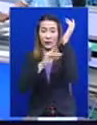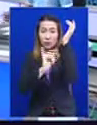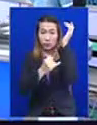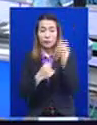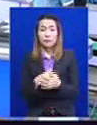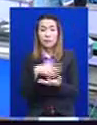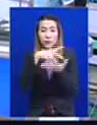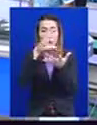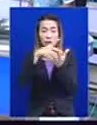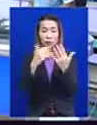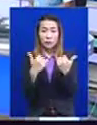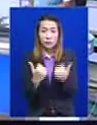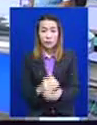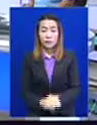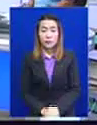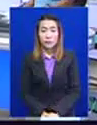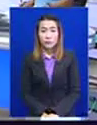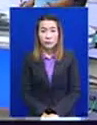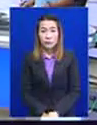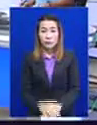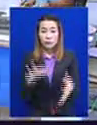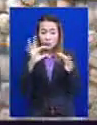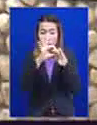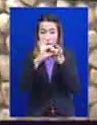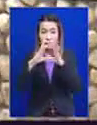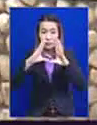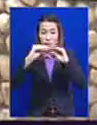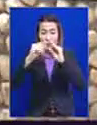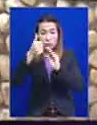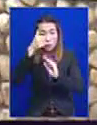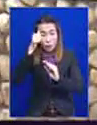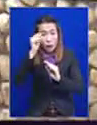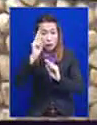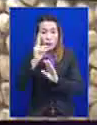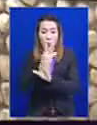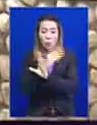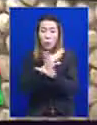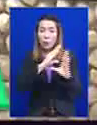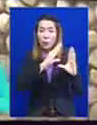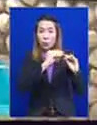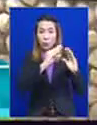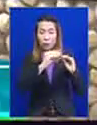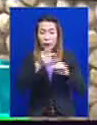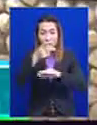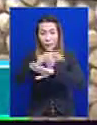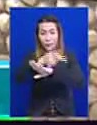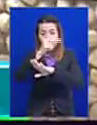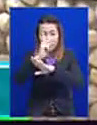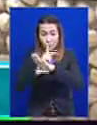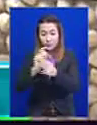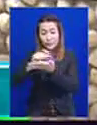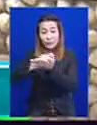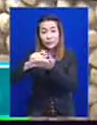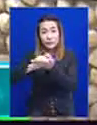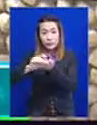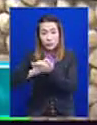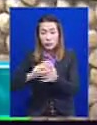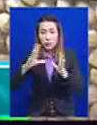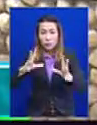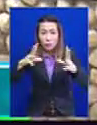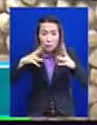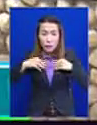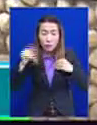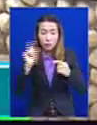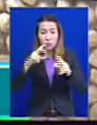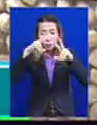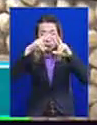คุณวรพัฒน์คุณนิสาการคะตลอดการประชุมทั้ง2วันที่ผ่านมานะคะประธานกรรมการร่างรัฐธรรมนูญยอมรับว่าการ